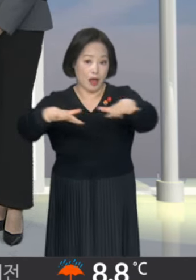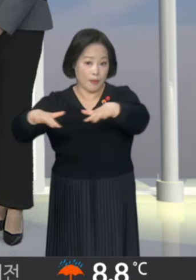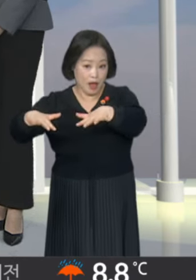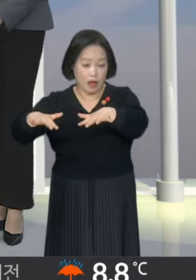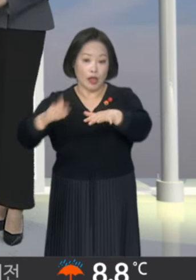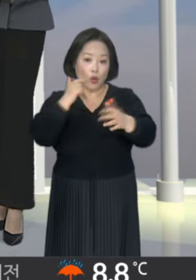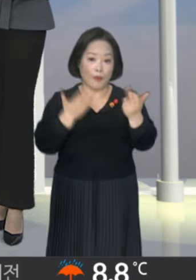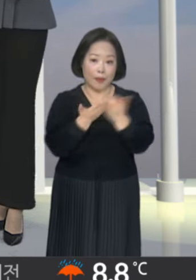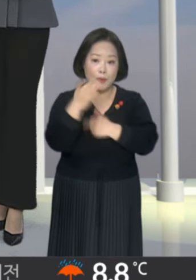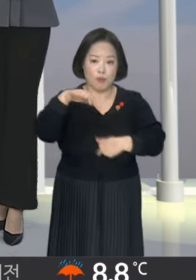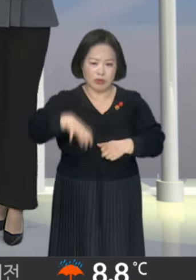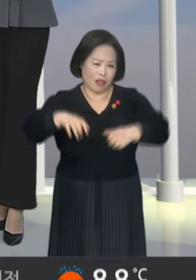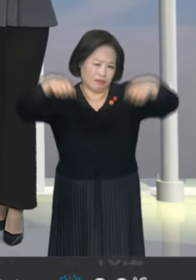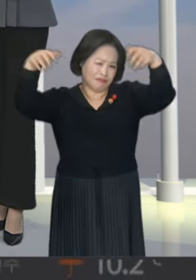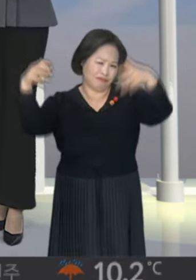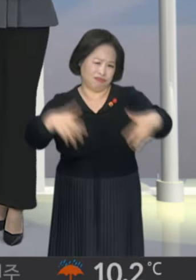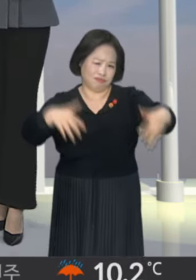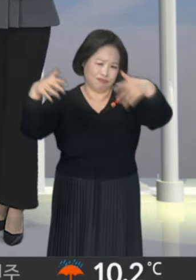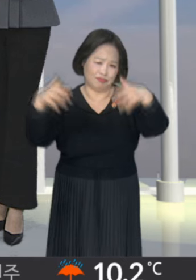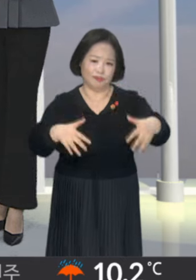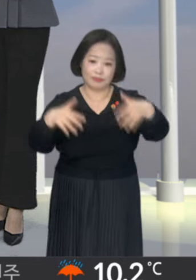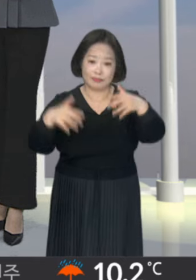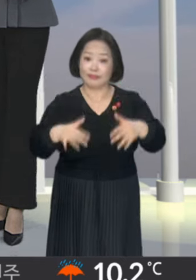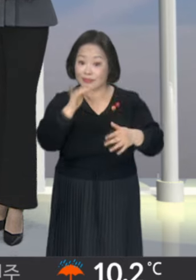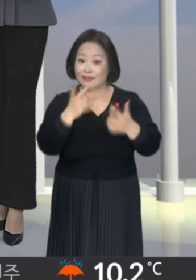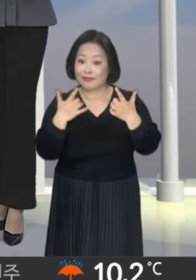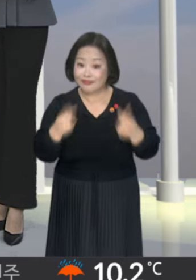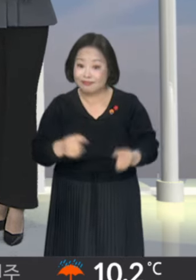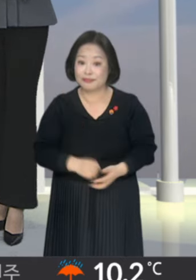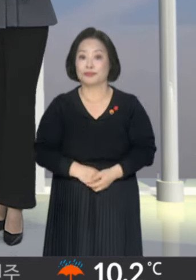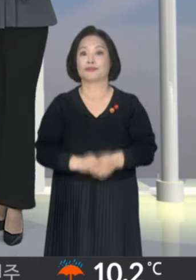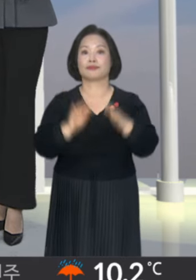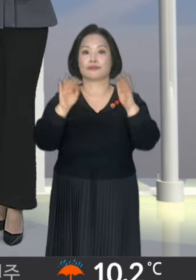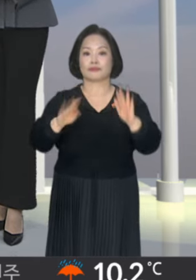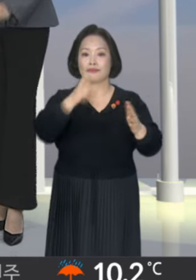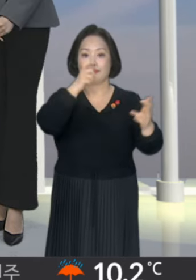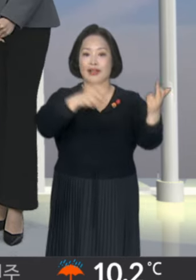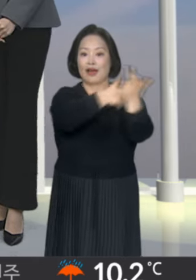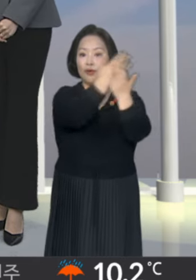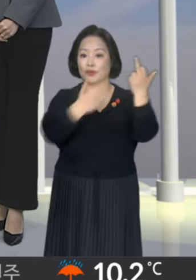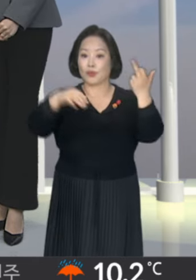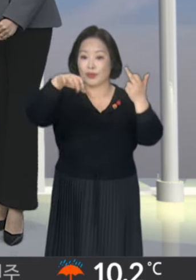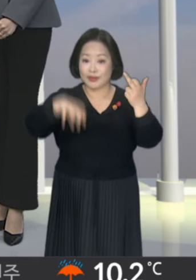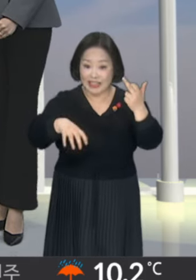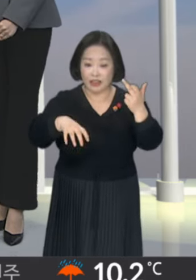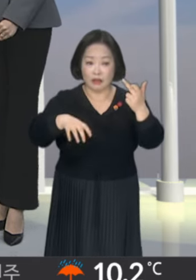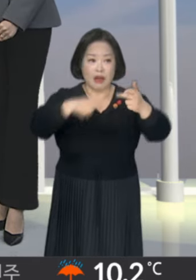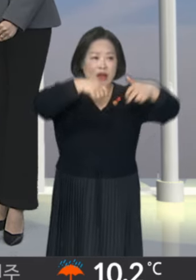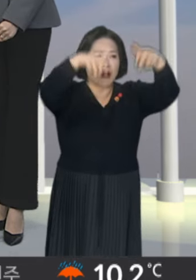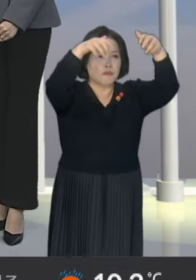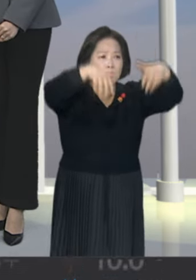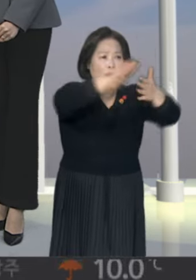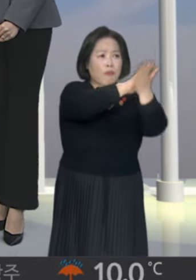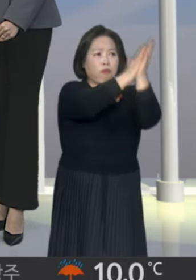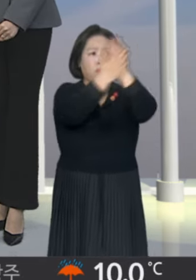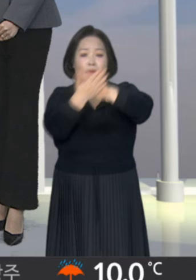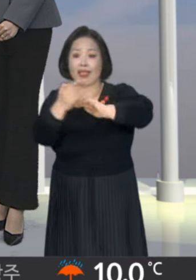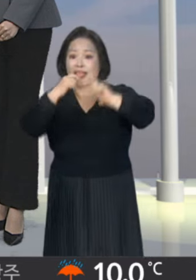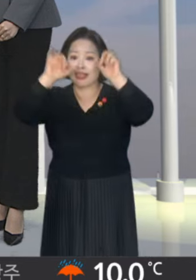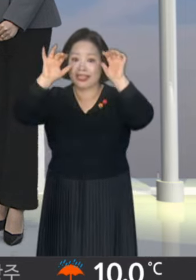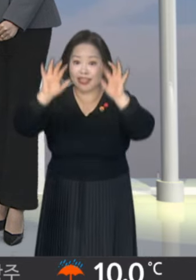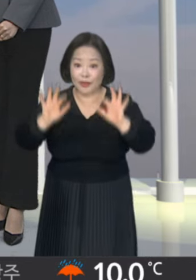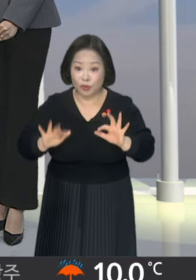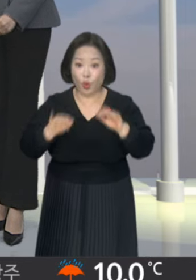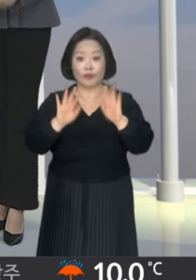돌풍을 동반해서 다소 요란하게 비가 쏟아지겠습니다. 그리고 강원도 지역은 눈으로 바뀌어 오기도 하겠습니다.